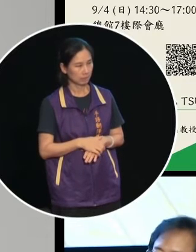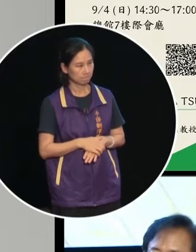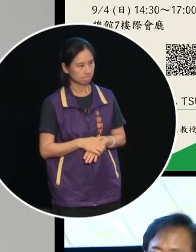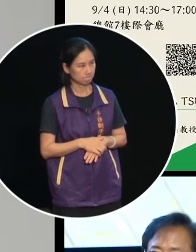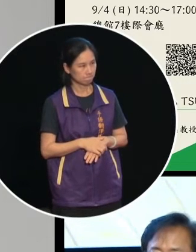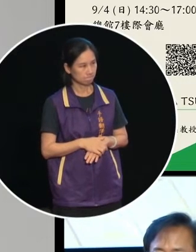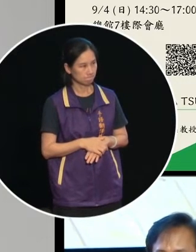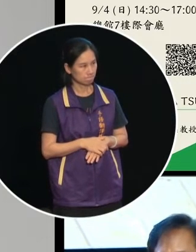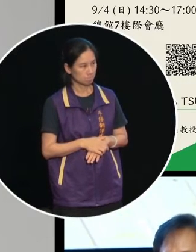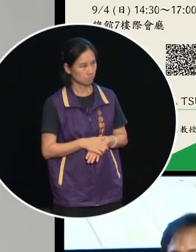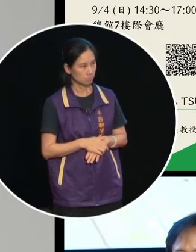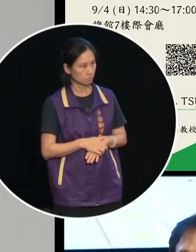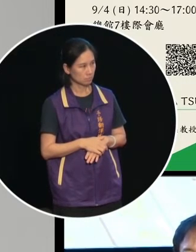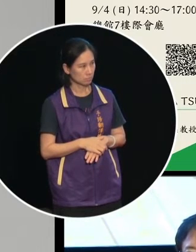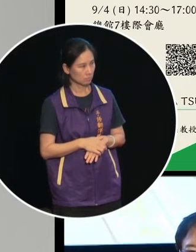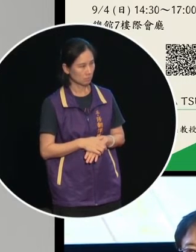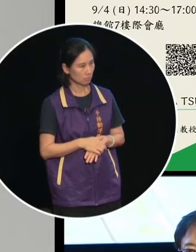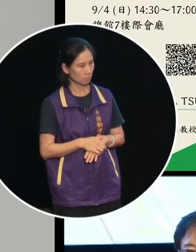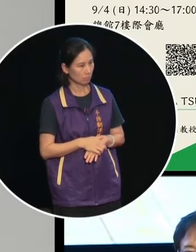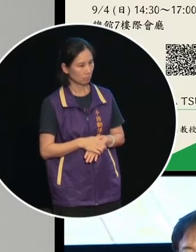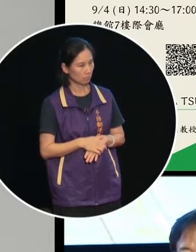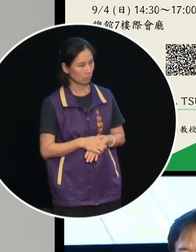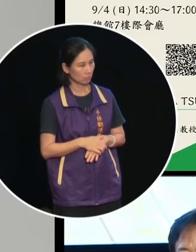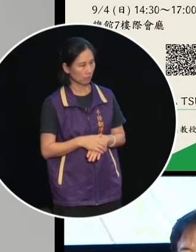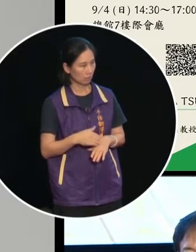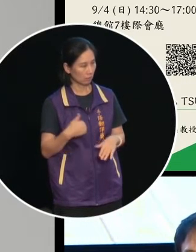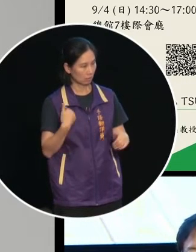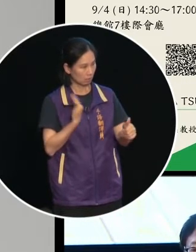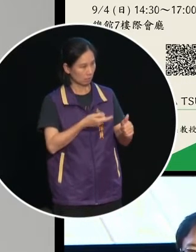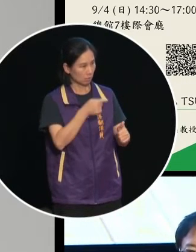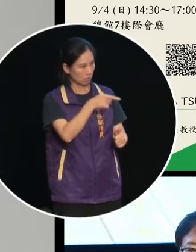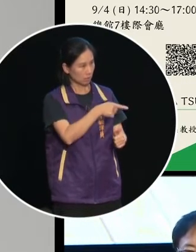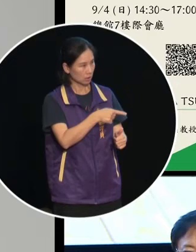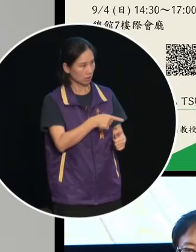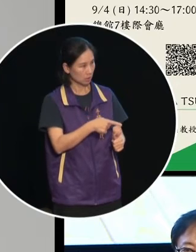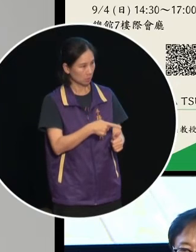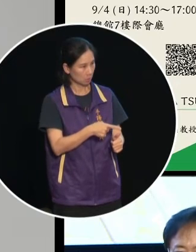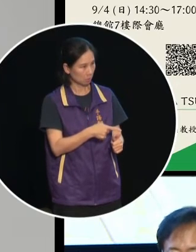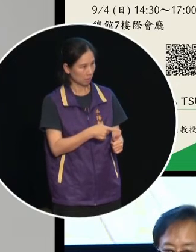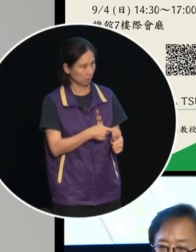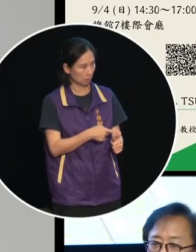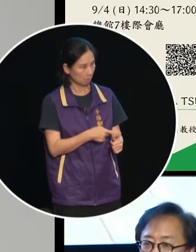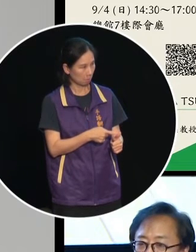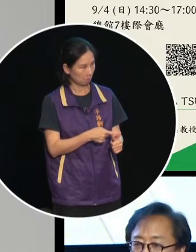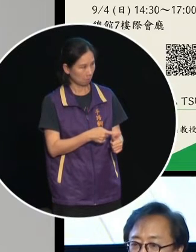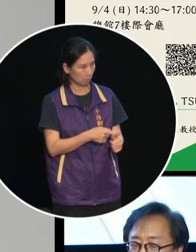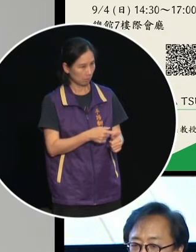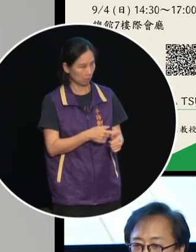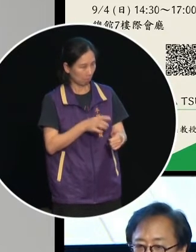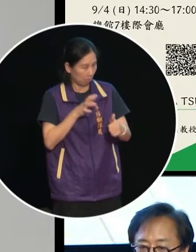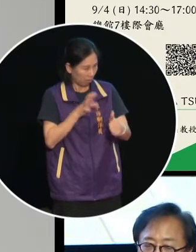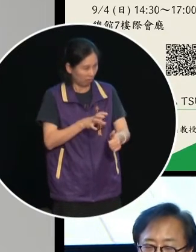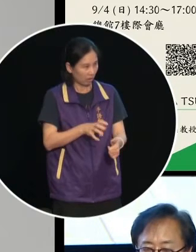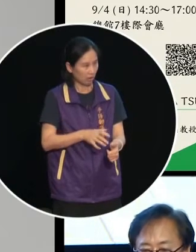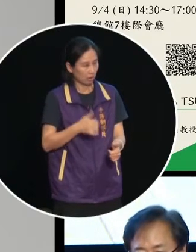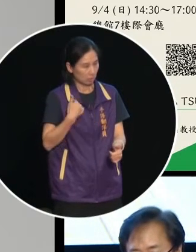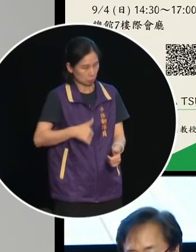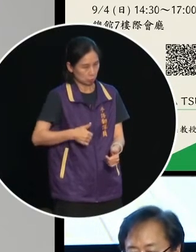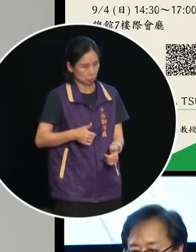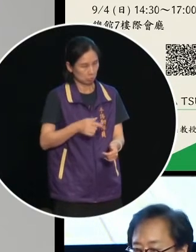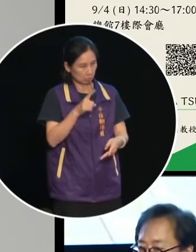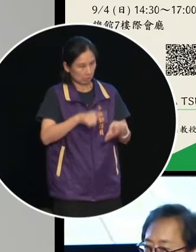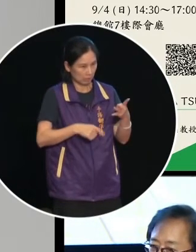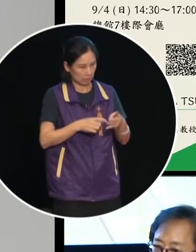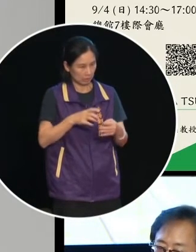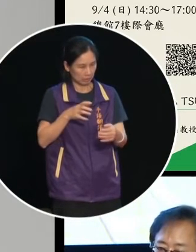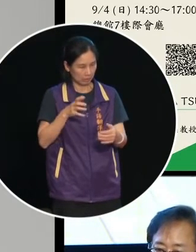预知力，就是让对方不要开始行动的力量。 那么台湾方面该